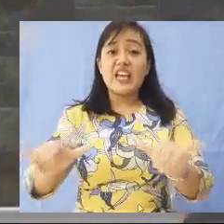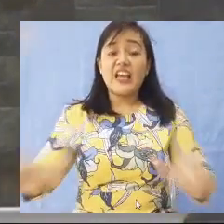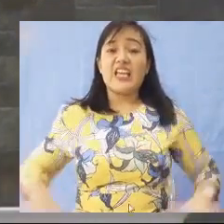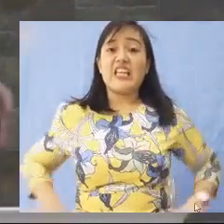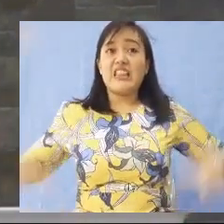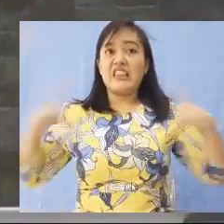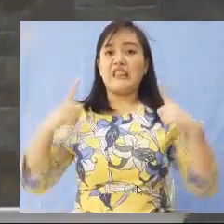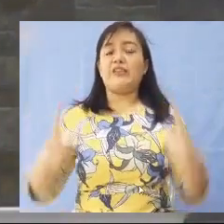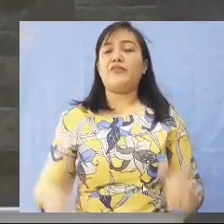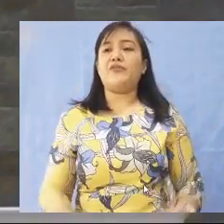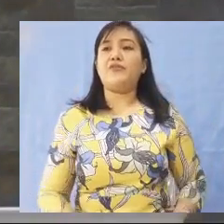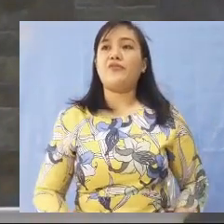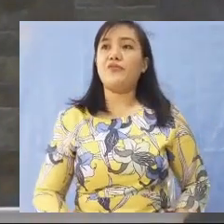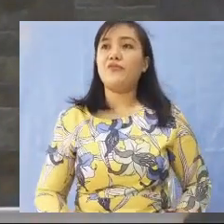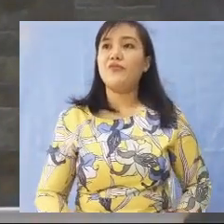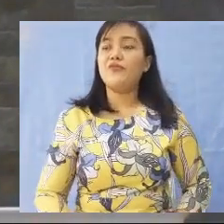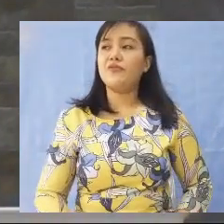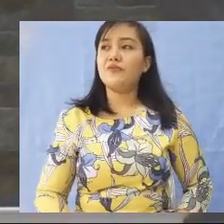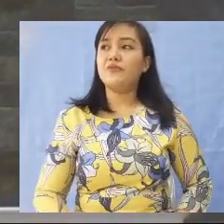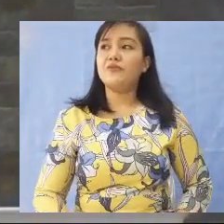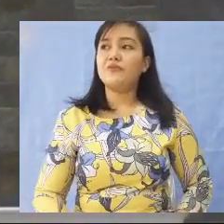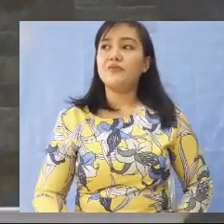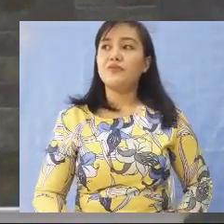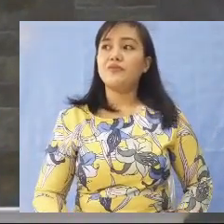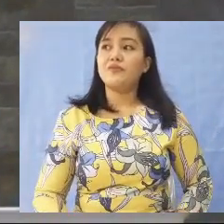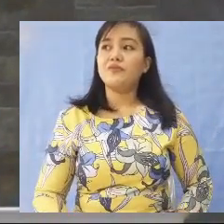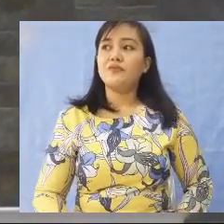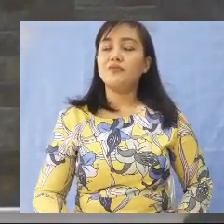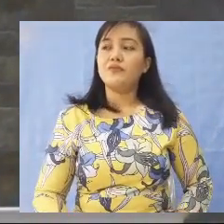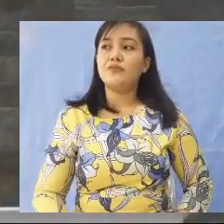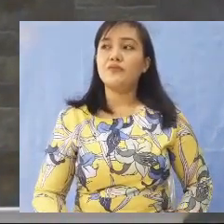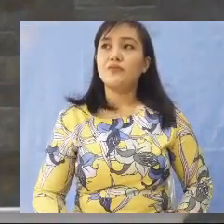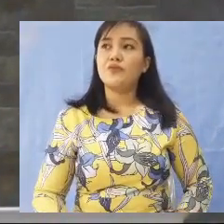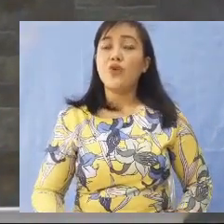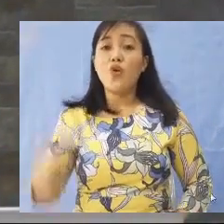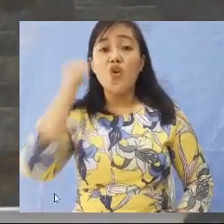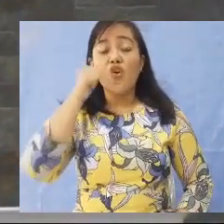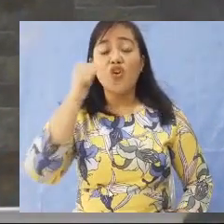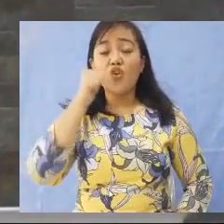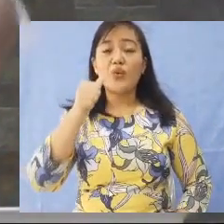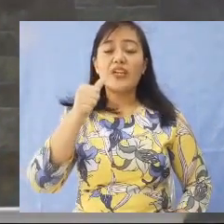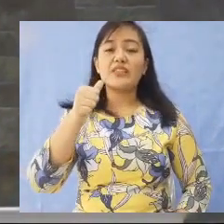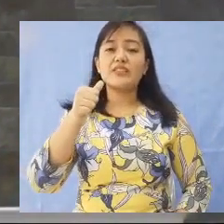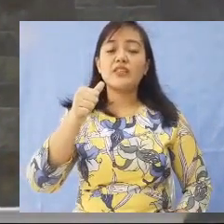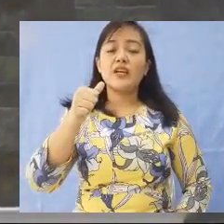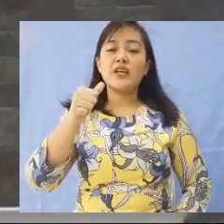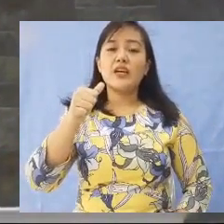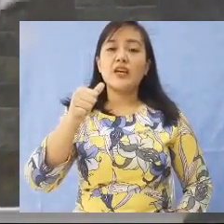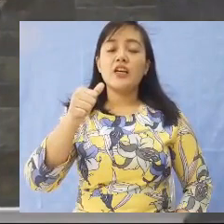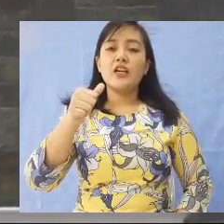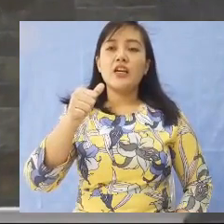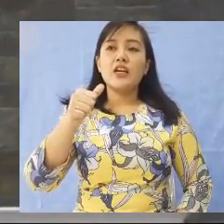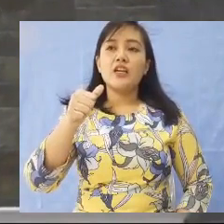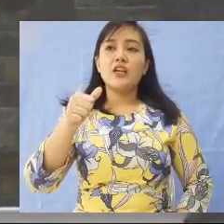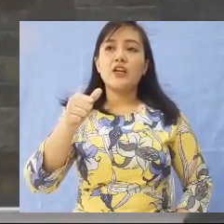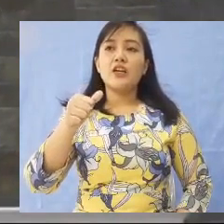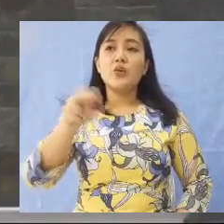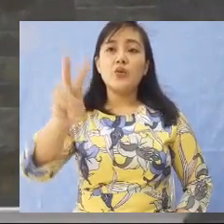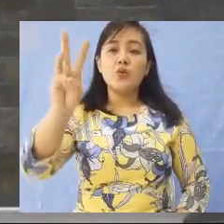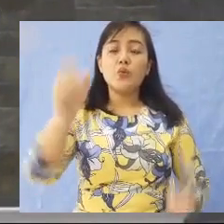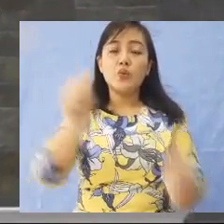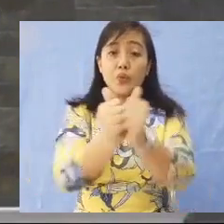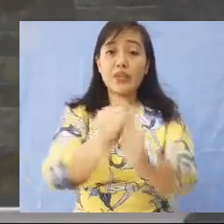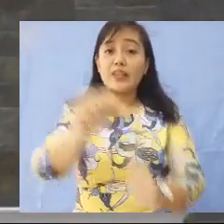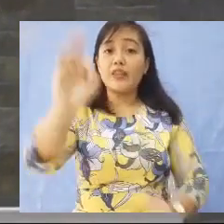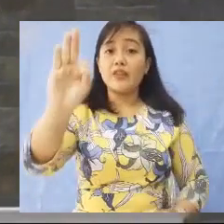I mean, nakakapit pa rin siya dun sa kanyang pundasyon. Kaya nga po, previously, sa atin pong